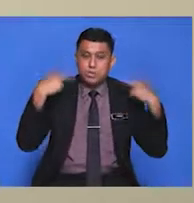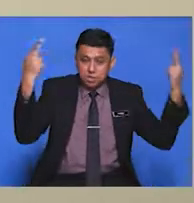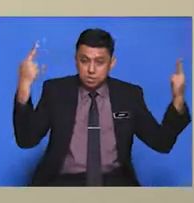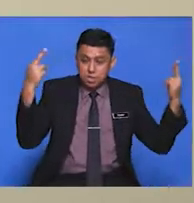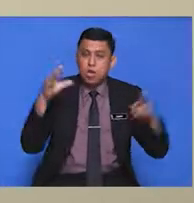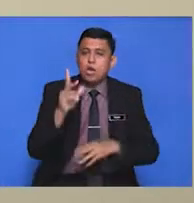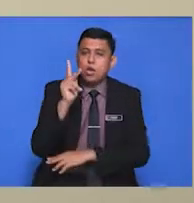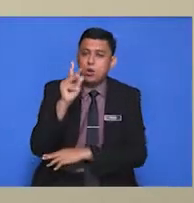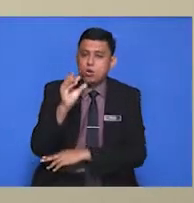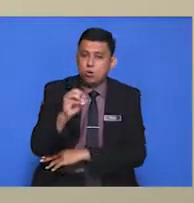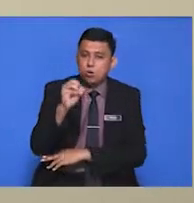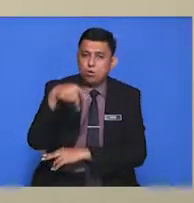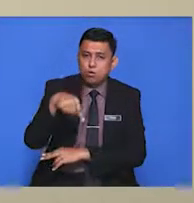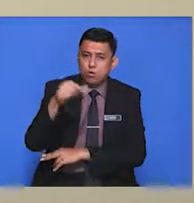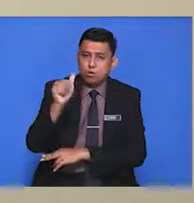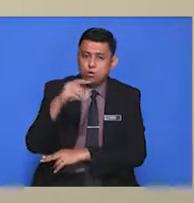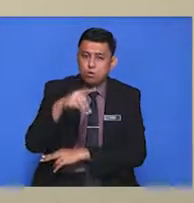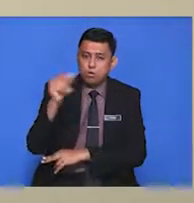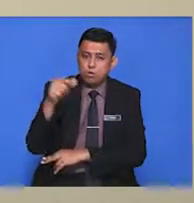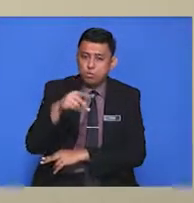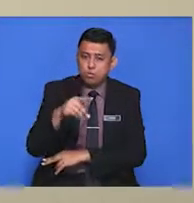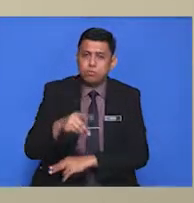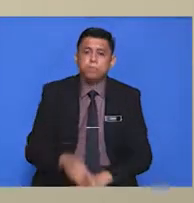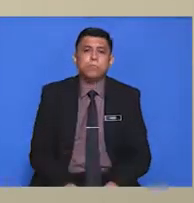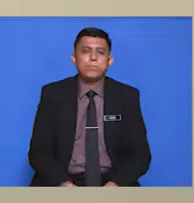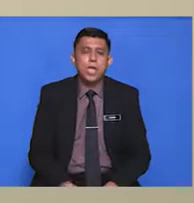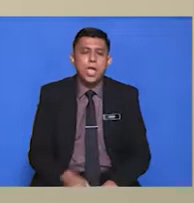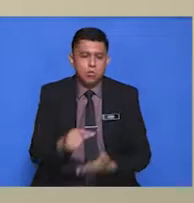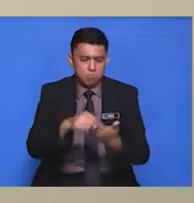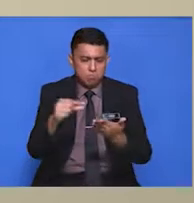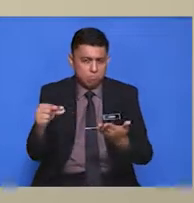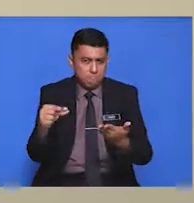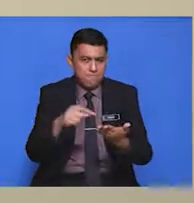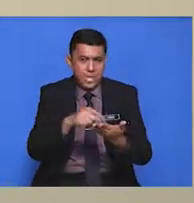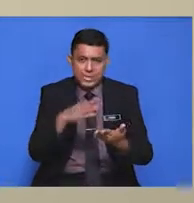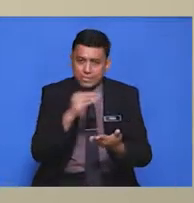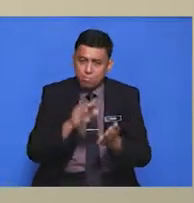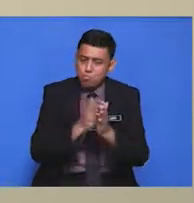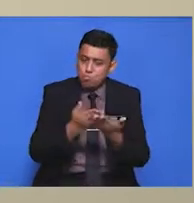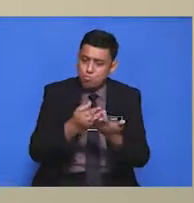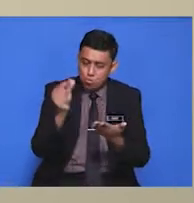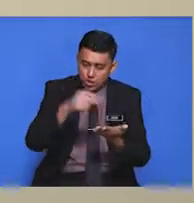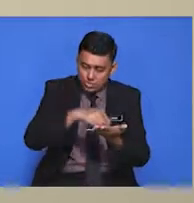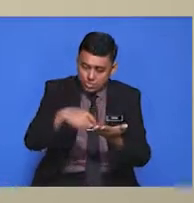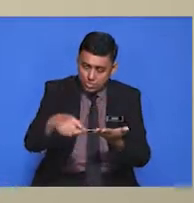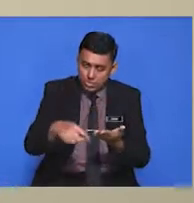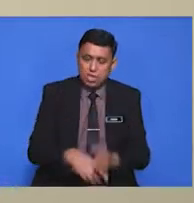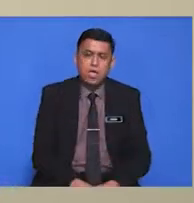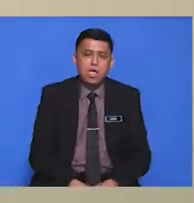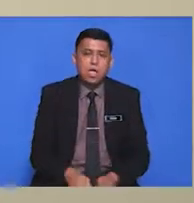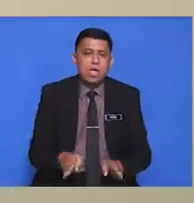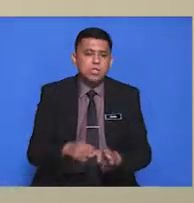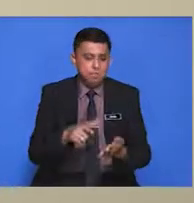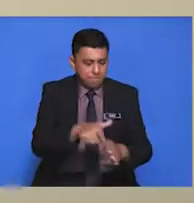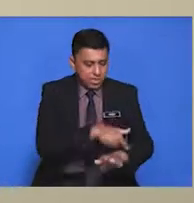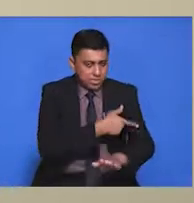Indah Bahasa beserta pen dan buku cacatan untuk mencatat isi-isi penting sepanjang sesi pembelajaran